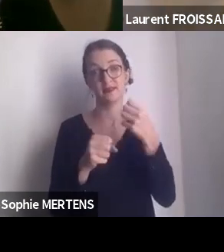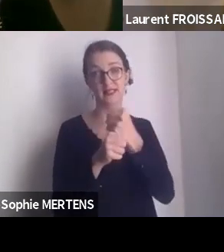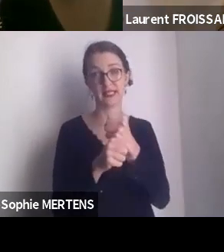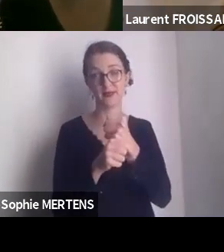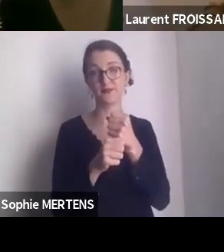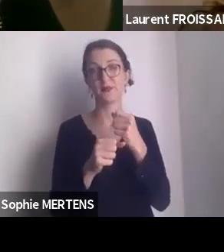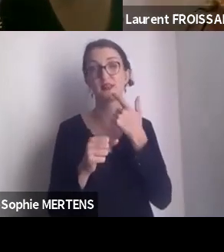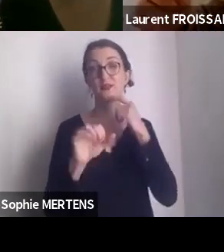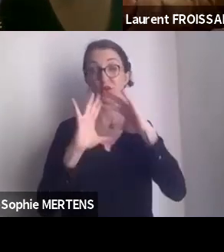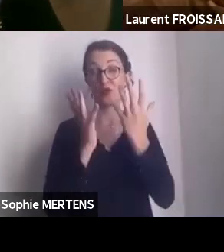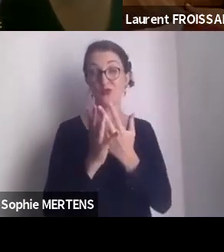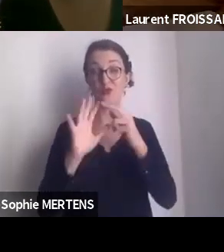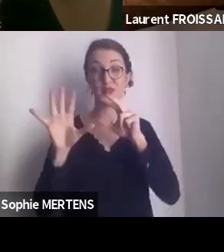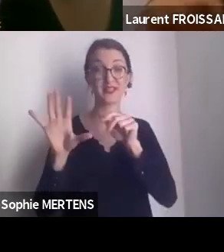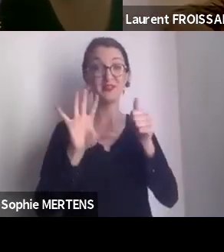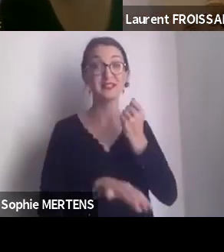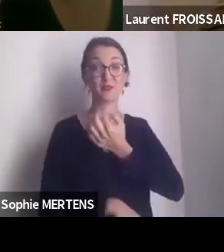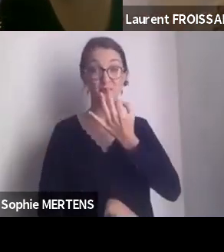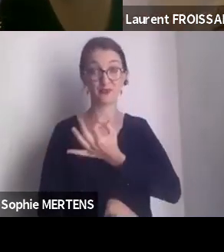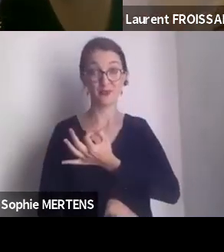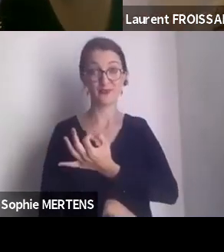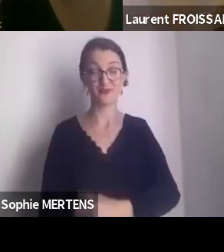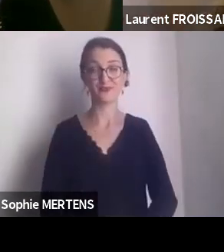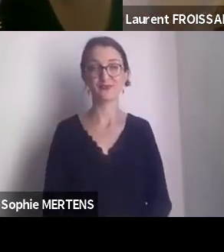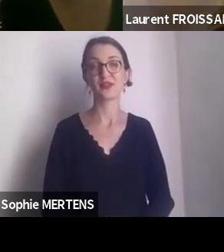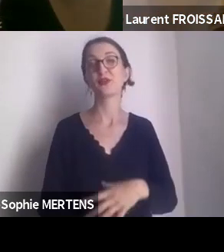86% de l'audience. Et donc, dans ces 86%,